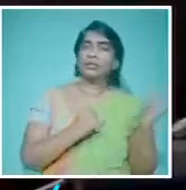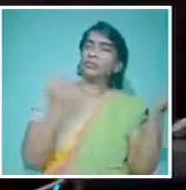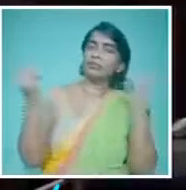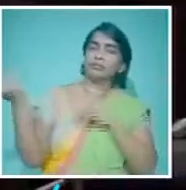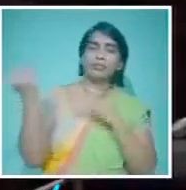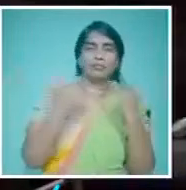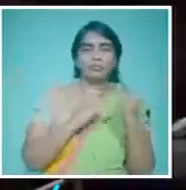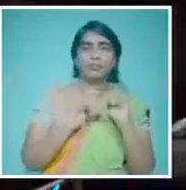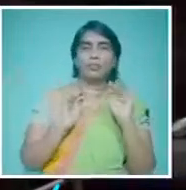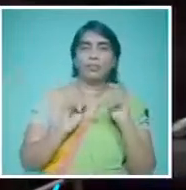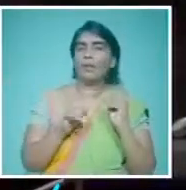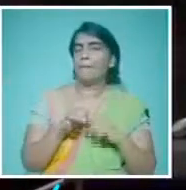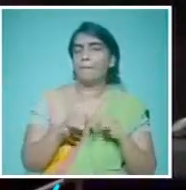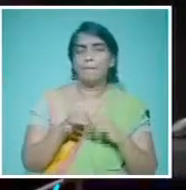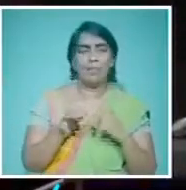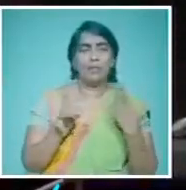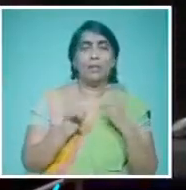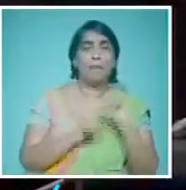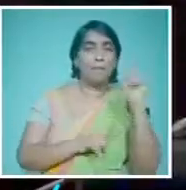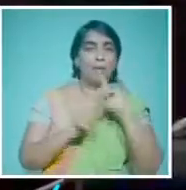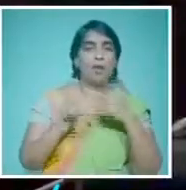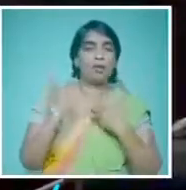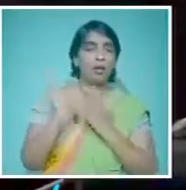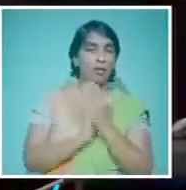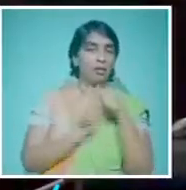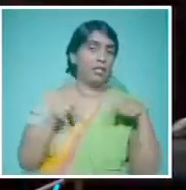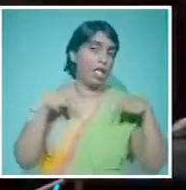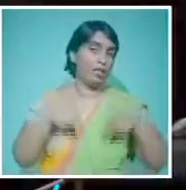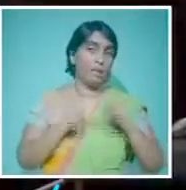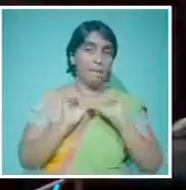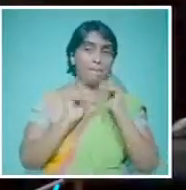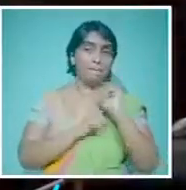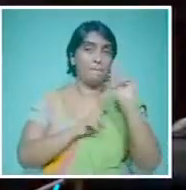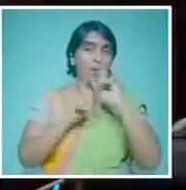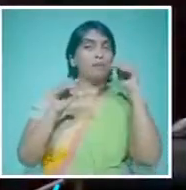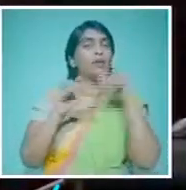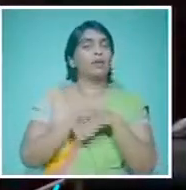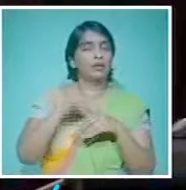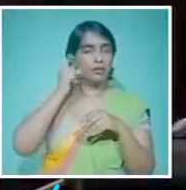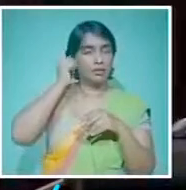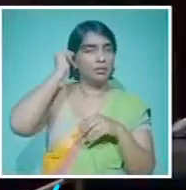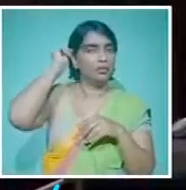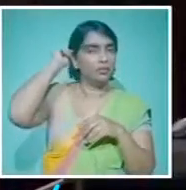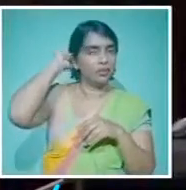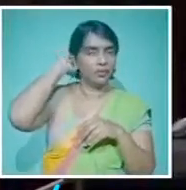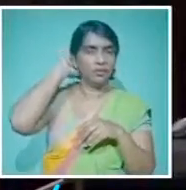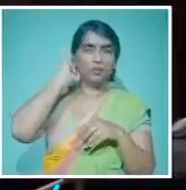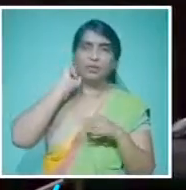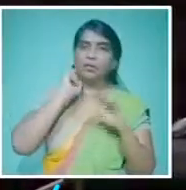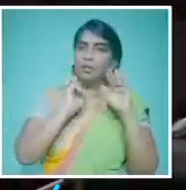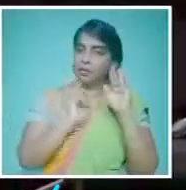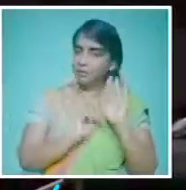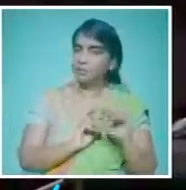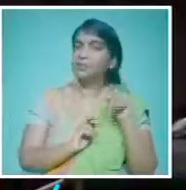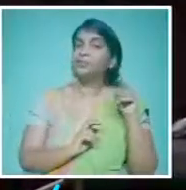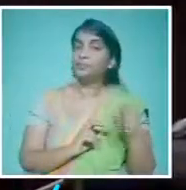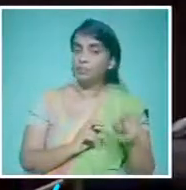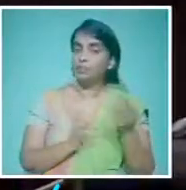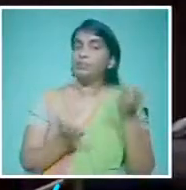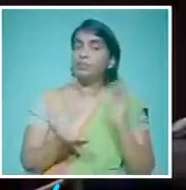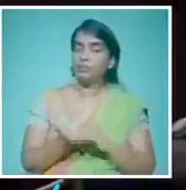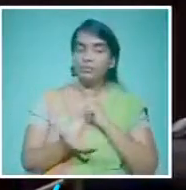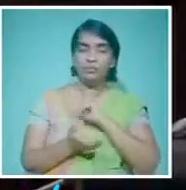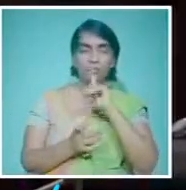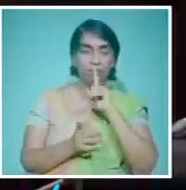බයිනවා හැබැයි ප්‍රශ්නයක් වෙන්නේ නැහැ මොකද හේතුව පාර්ලිමේන්තුව ඇතුලේ වරප්‍රසාදවල මුවා වෙලා හැබැයි එතුමා ආපහු